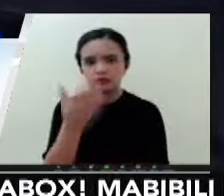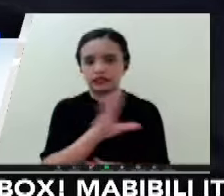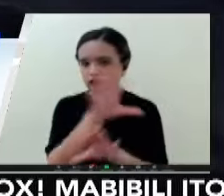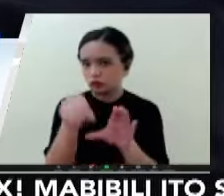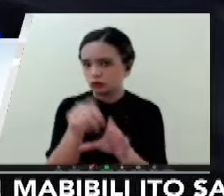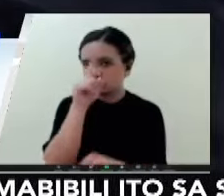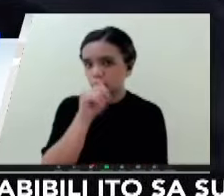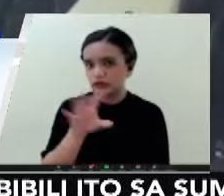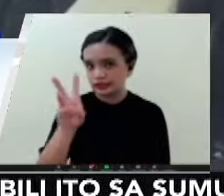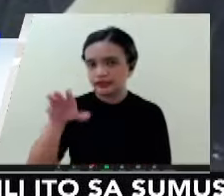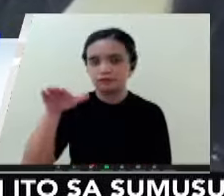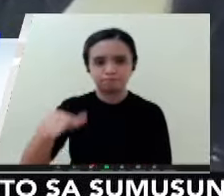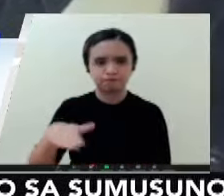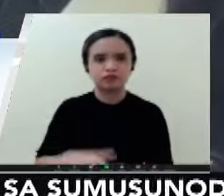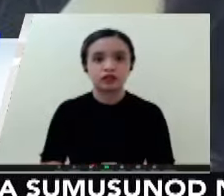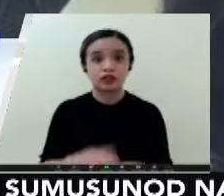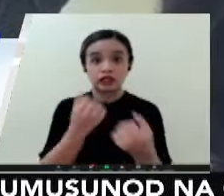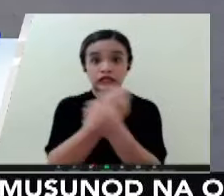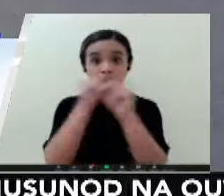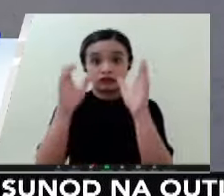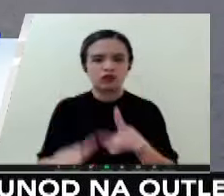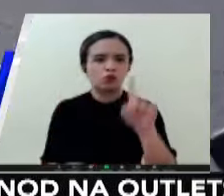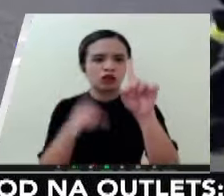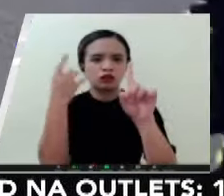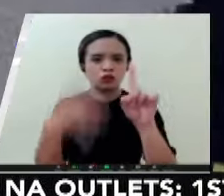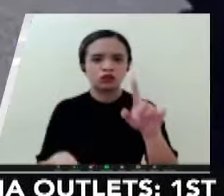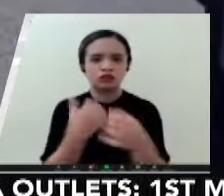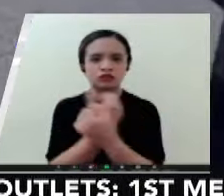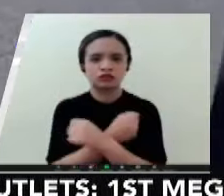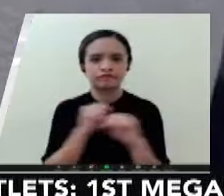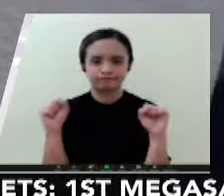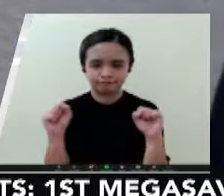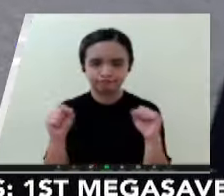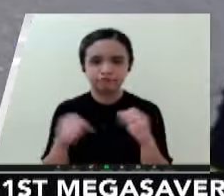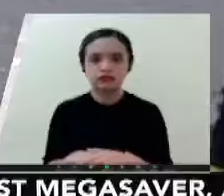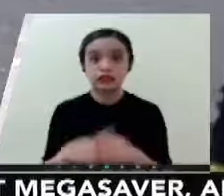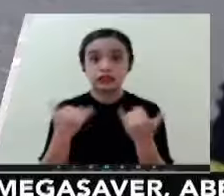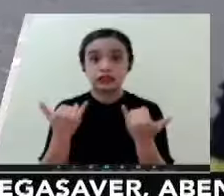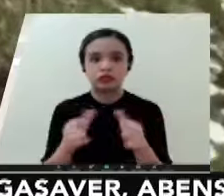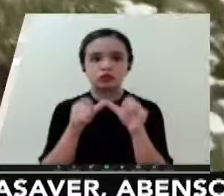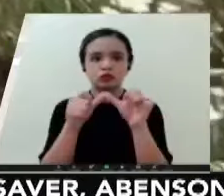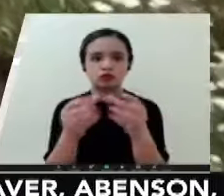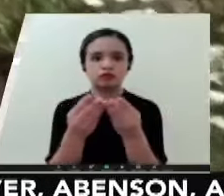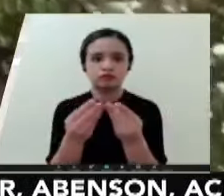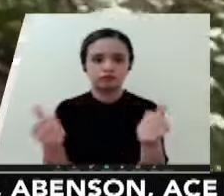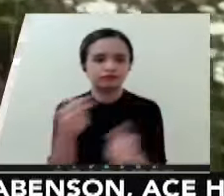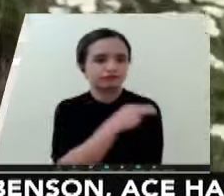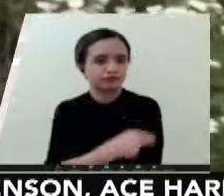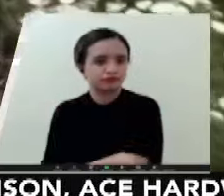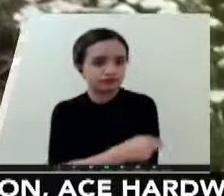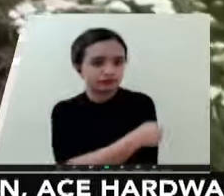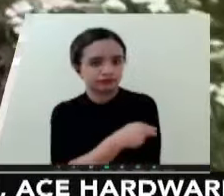Ayon sa mga rescuer, isa lang ang nakaligtas sa insidente. Papagaling na siya sa ospital.